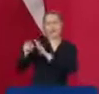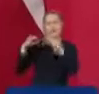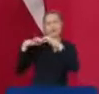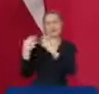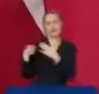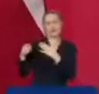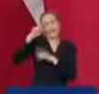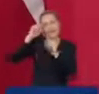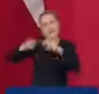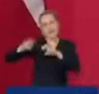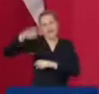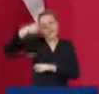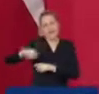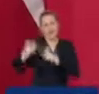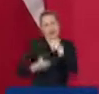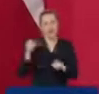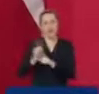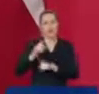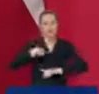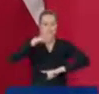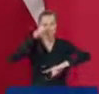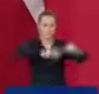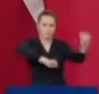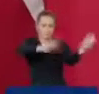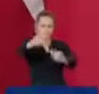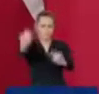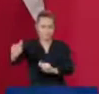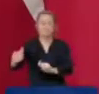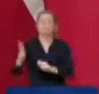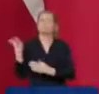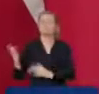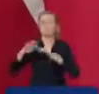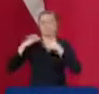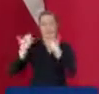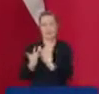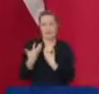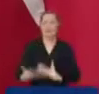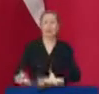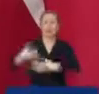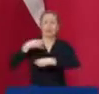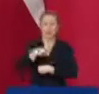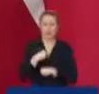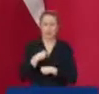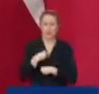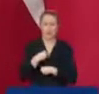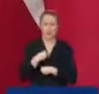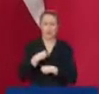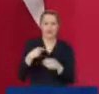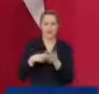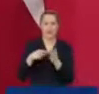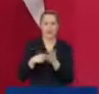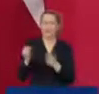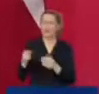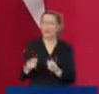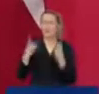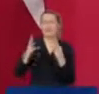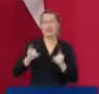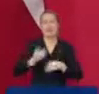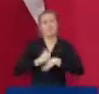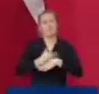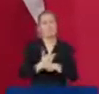zarazem apeluję, aby Sejm przyjął. Liczę na to w miarę możliwości ponad podziałami politycznymi, bo wierzę